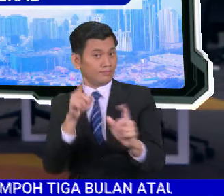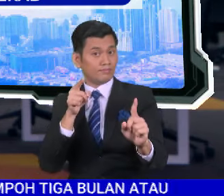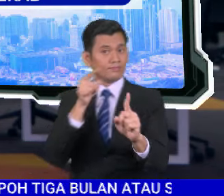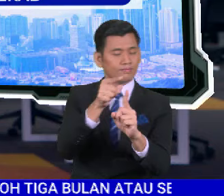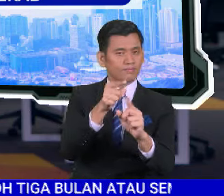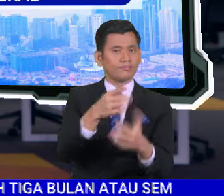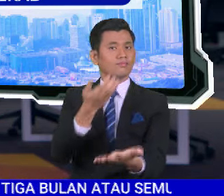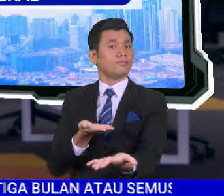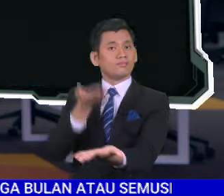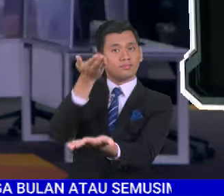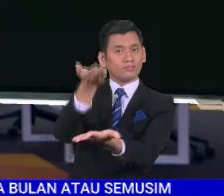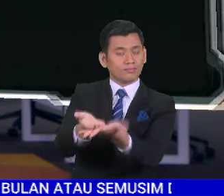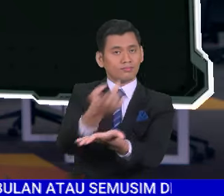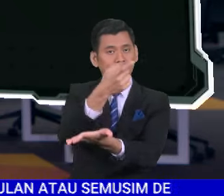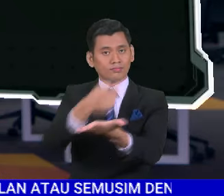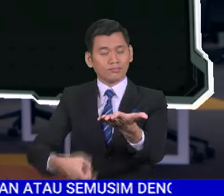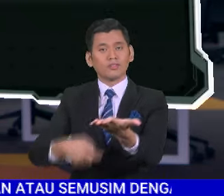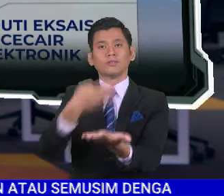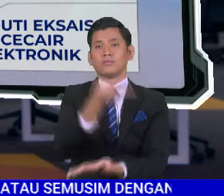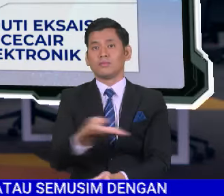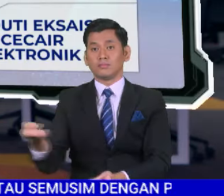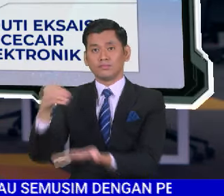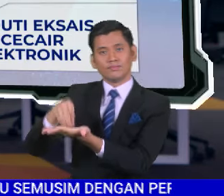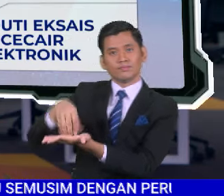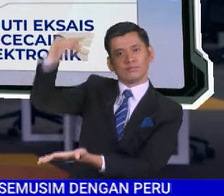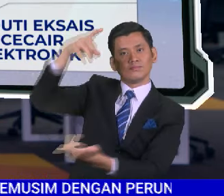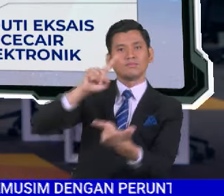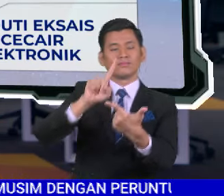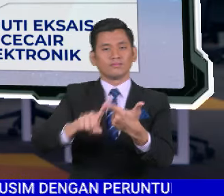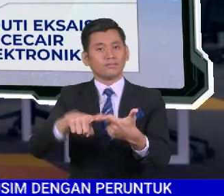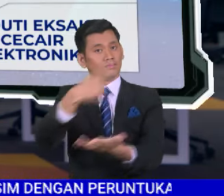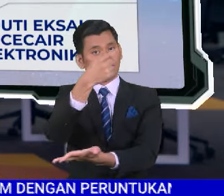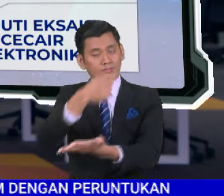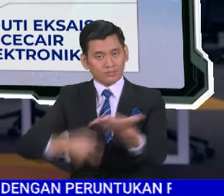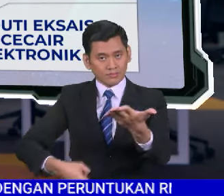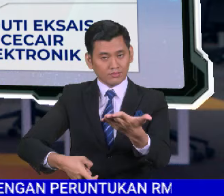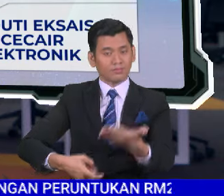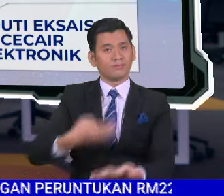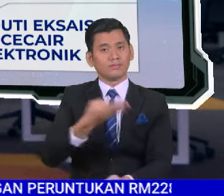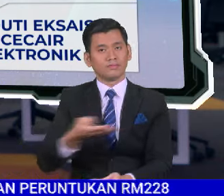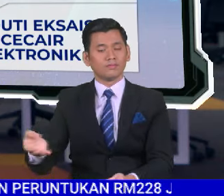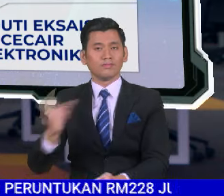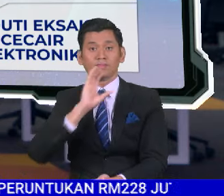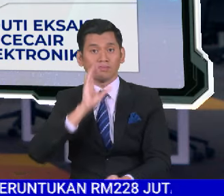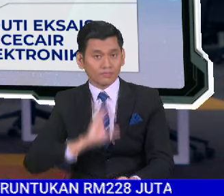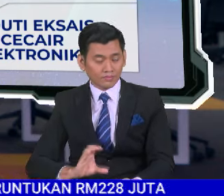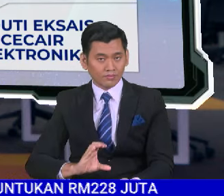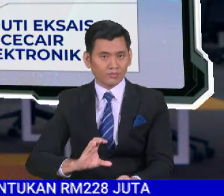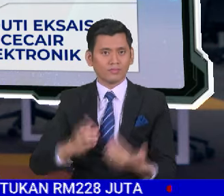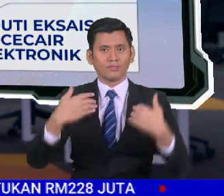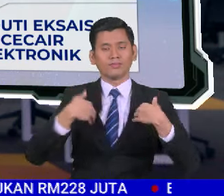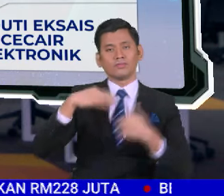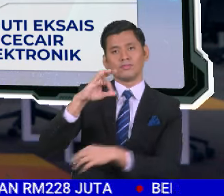cadangan memperkenalkan Cukai barengan mewah juga mengenai ke anak Duty X size produksi cair atau gel mengandung